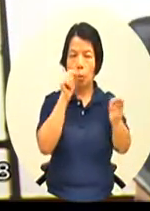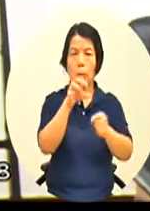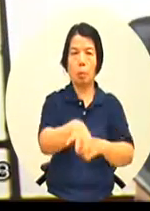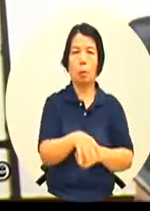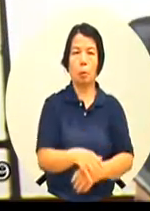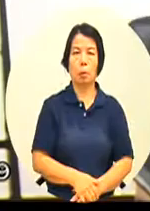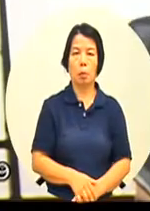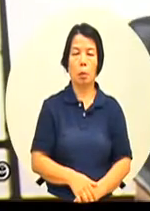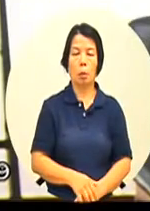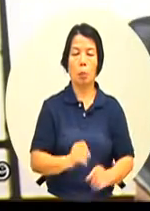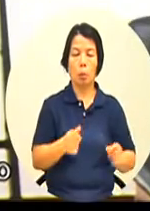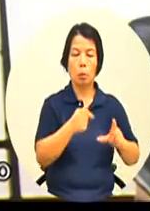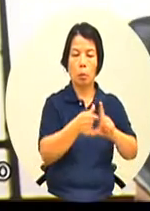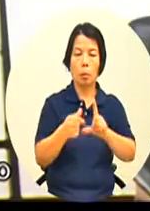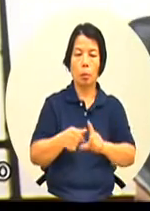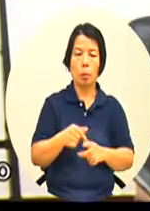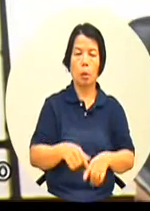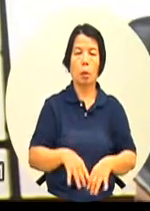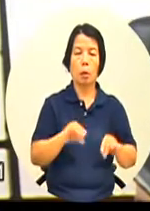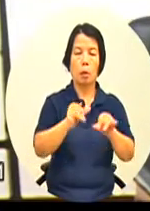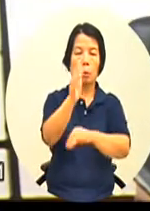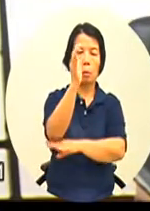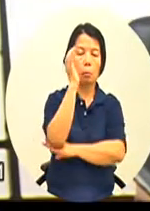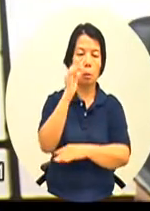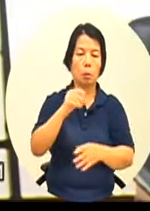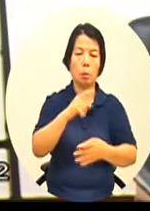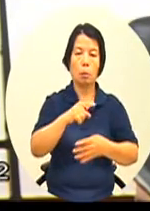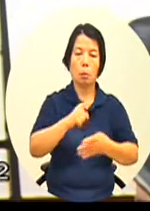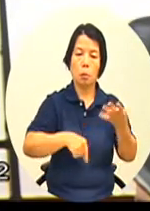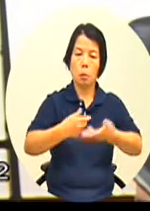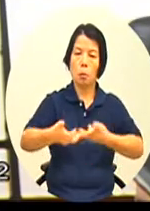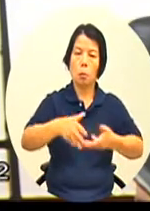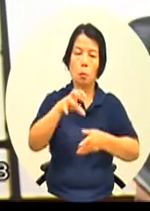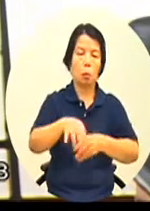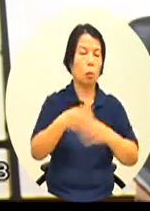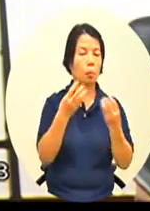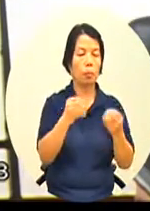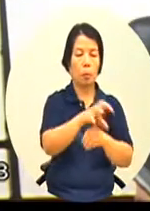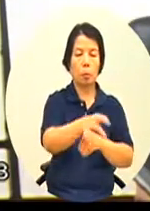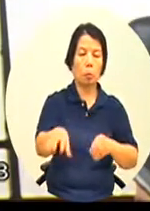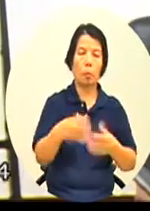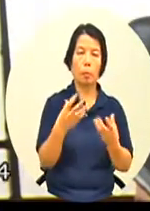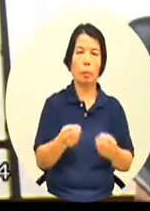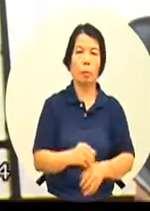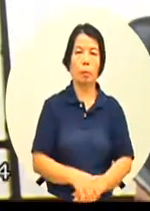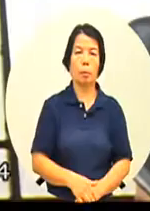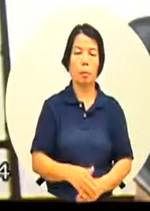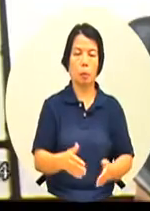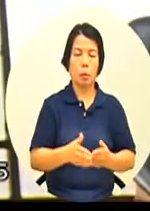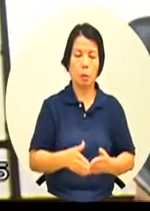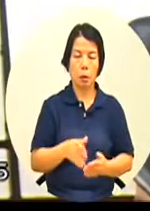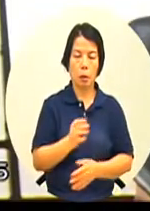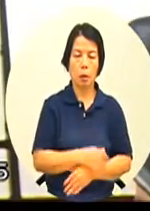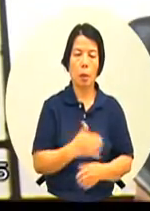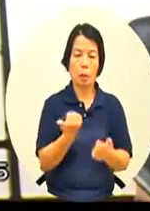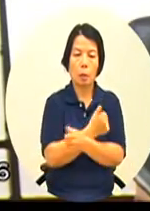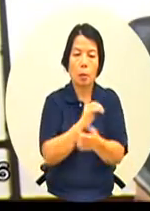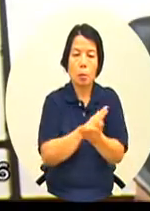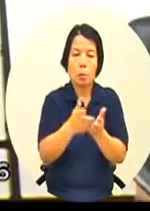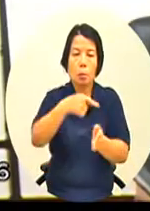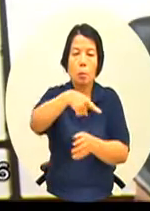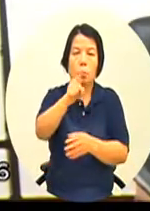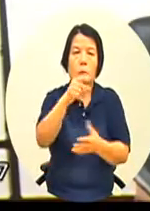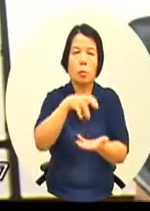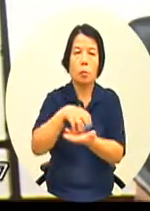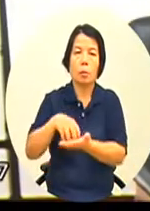们不是每一区都有地震事务所。那像这个我会觉得除非你跟我说啊，这都叫台书去办，那我可能